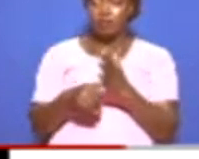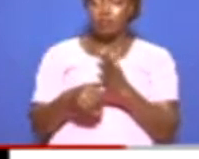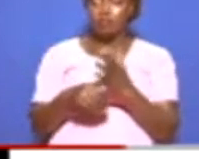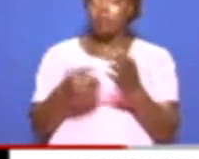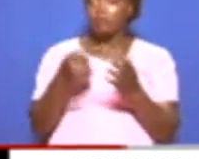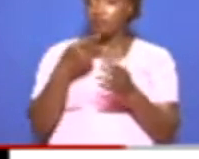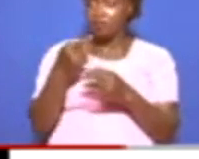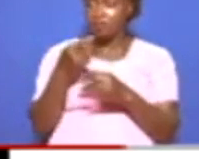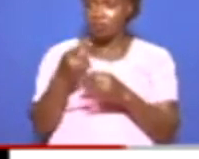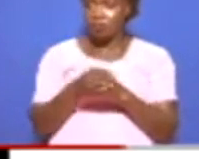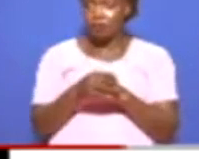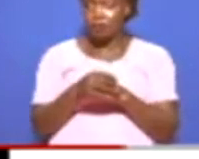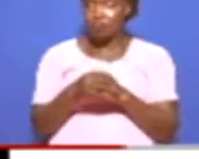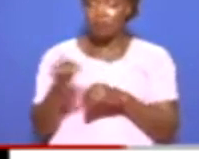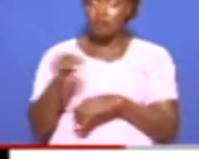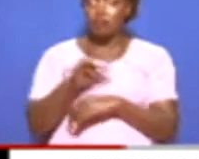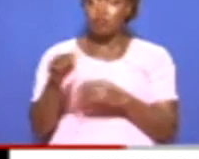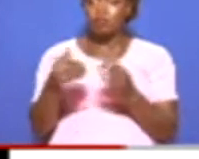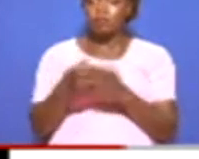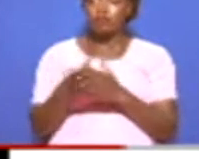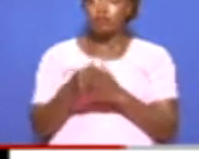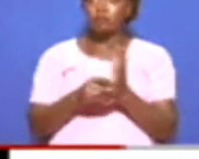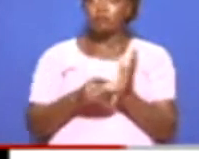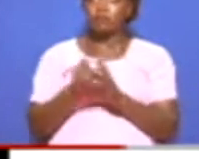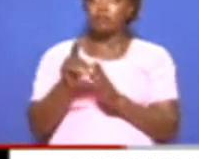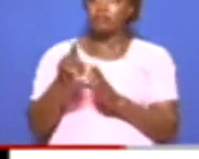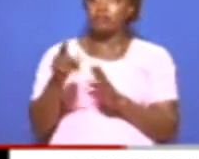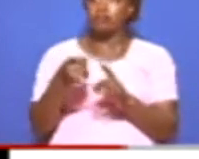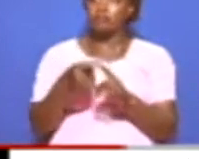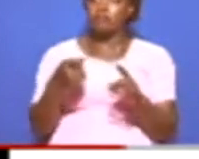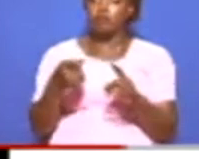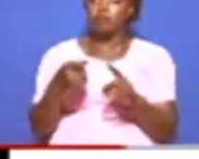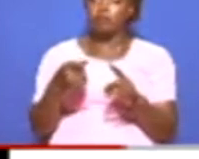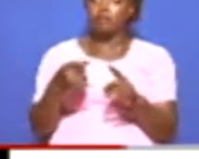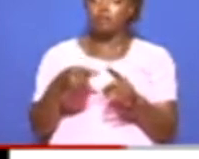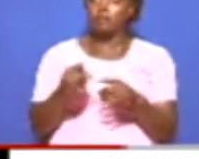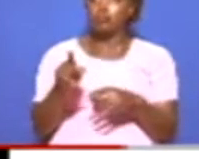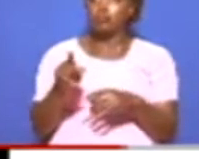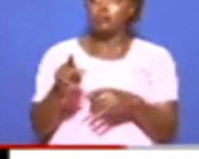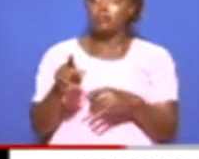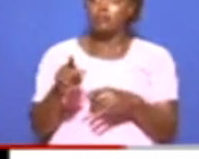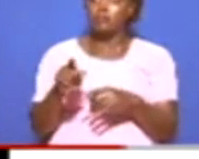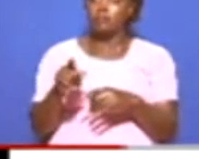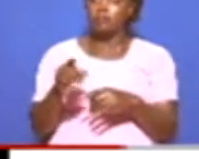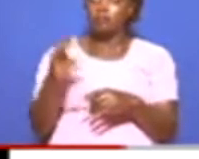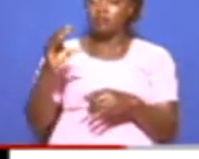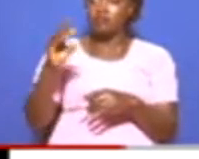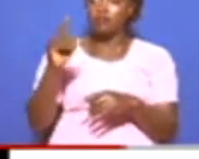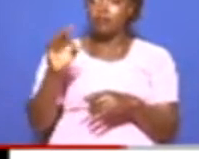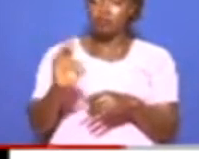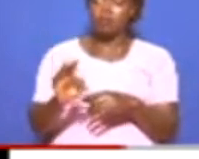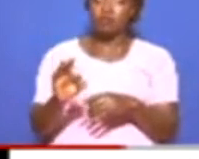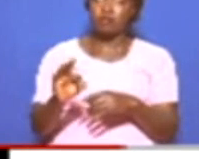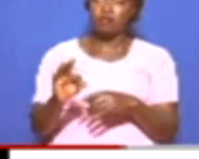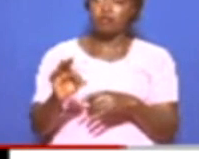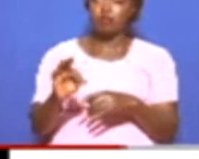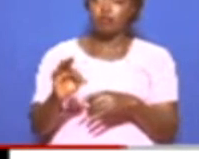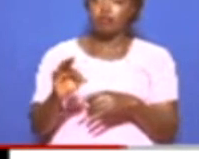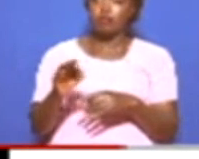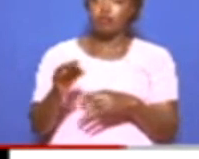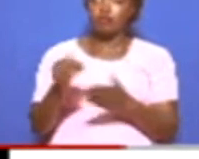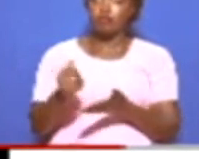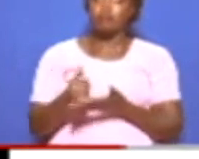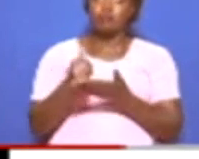kuwa siku zote maendeleo yenu yanatokamana na nyinyi kupatiwa mambo na CDF, mambo na basari. Hiyo